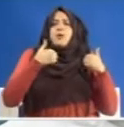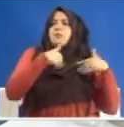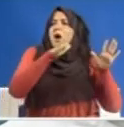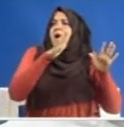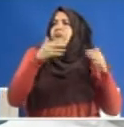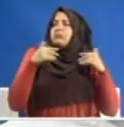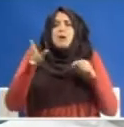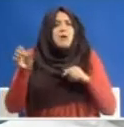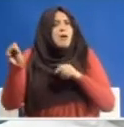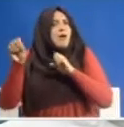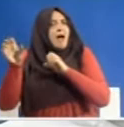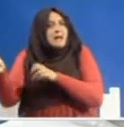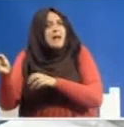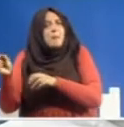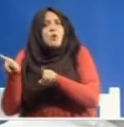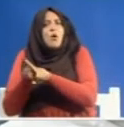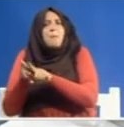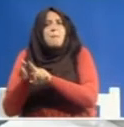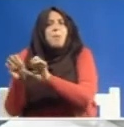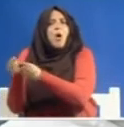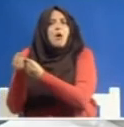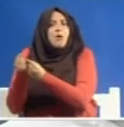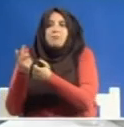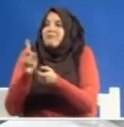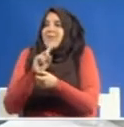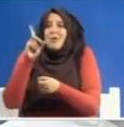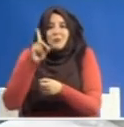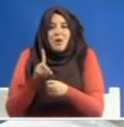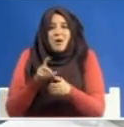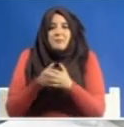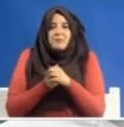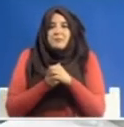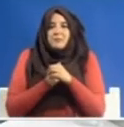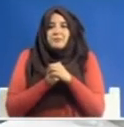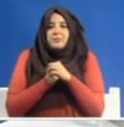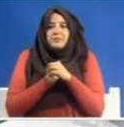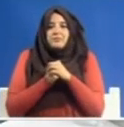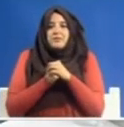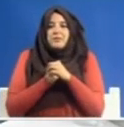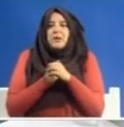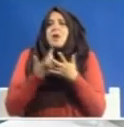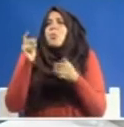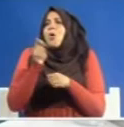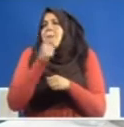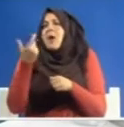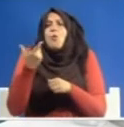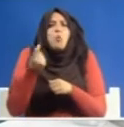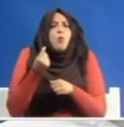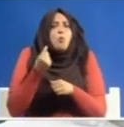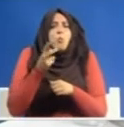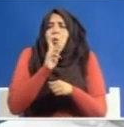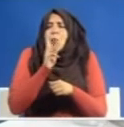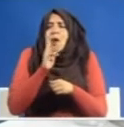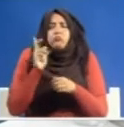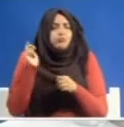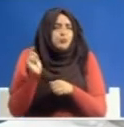هذا من خصائص الحياة الزوجية، بل من خصائص الدنيا باش تكون مشاكل بين الأزواج عادي. في